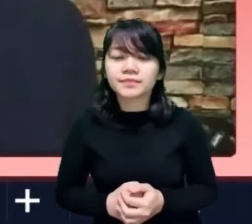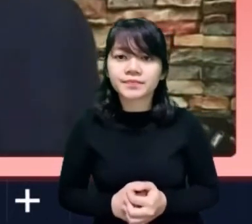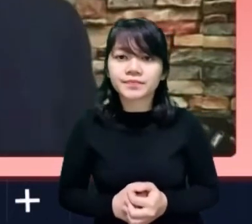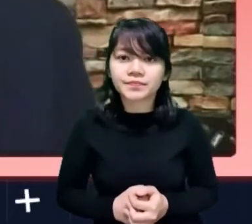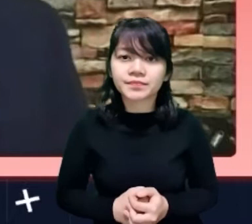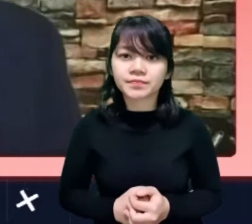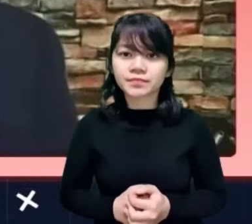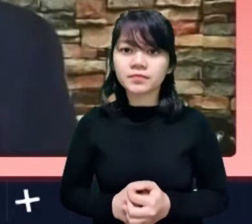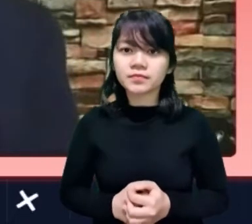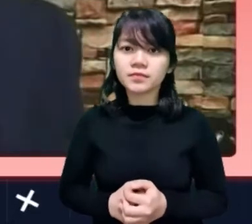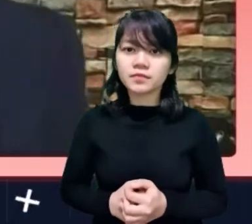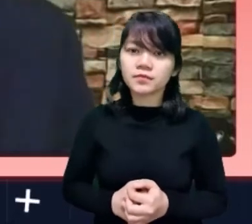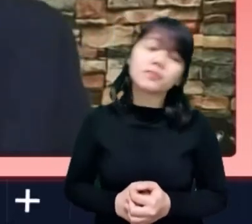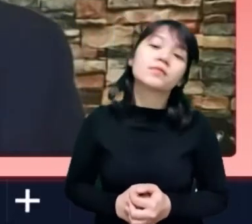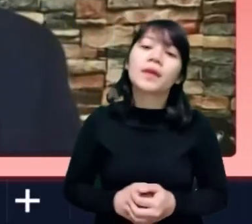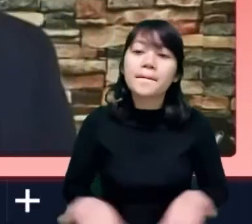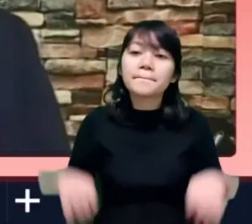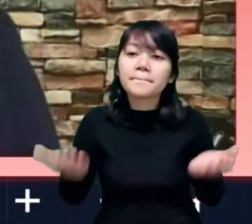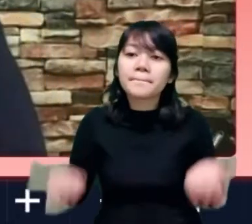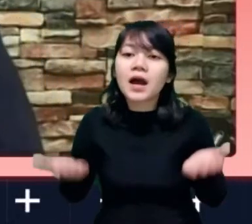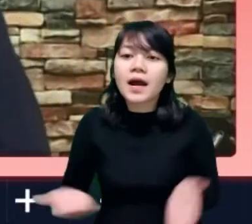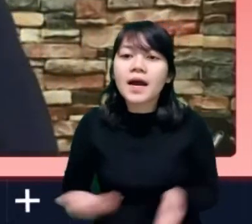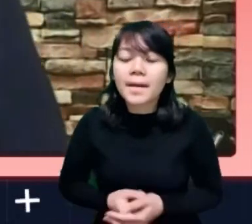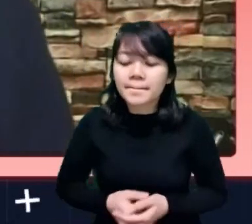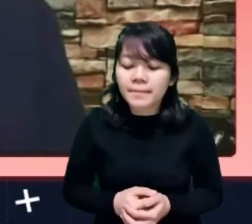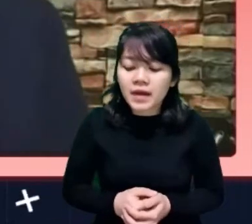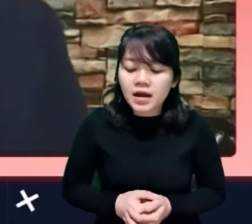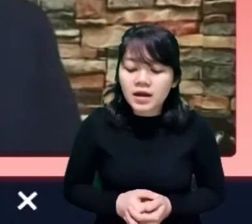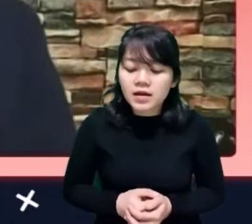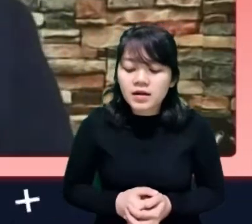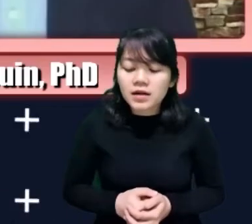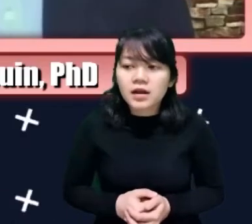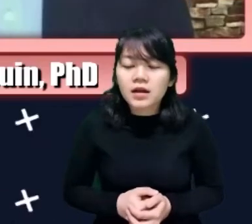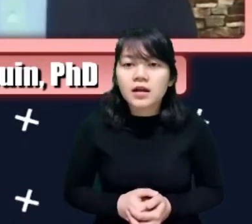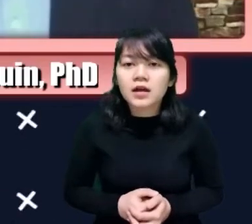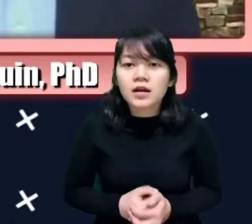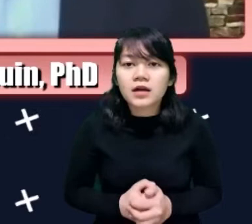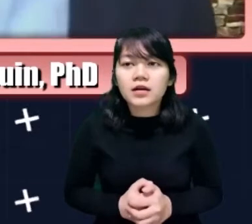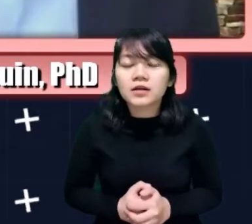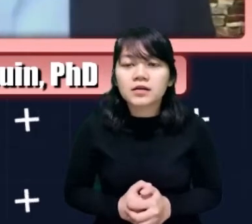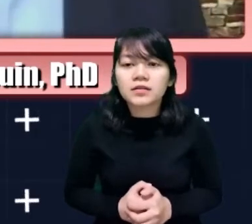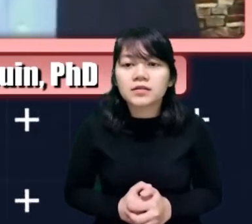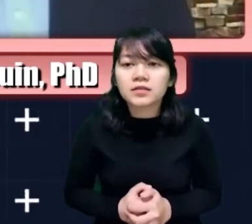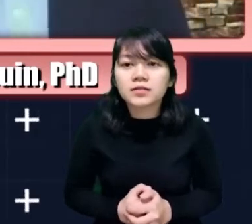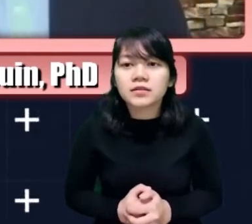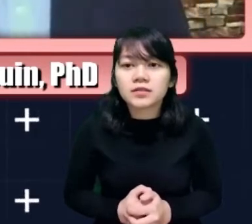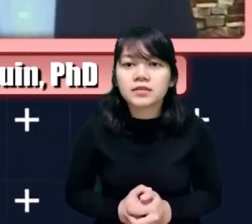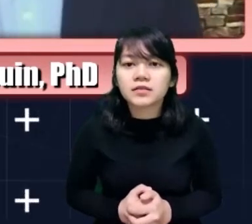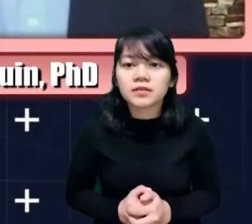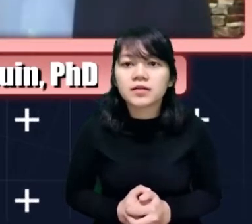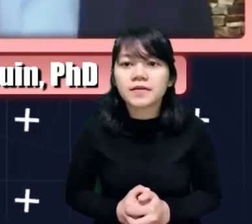bagaimana dengan, nah ini sudah nah ya, ada istilah di Jakarta nah lo